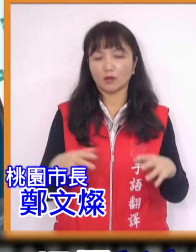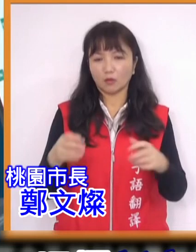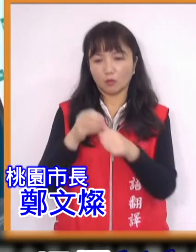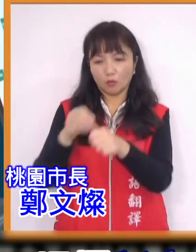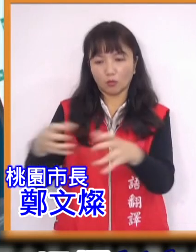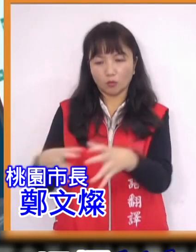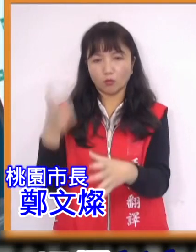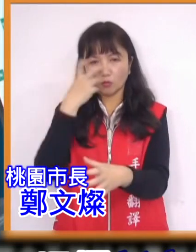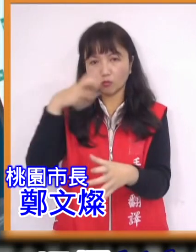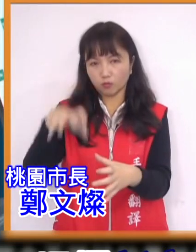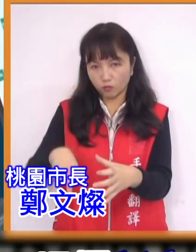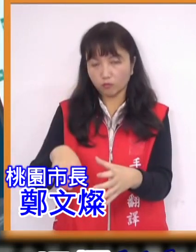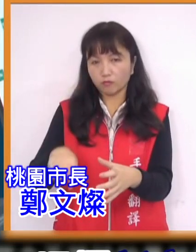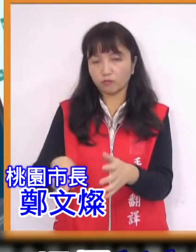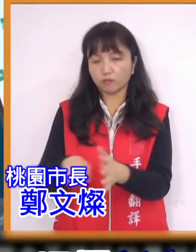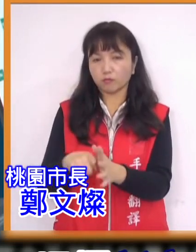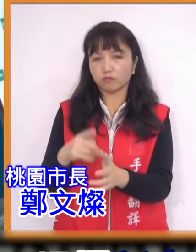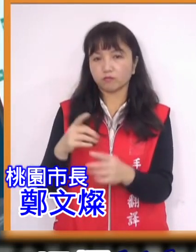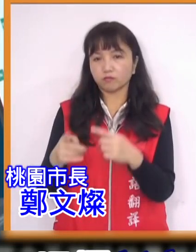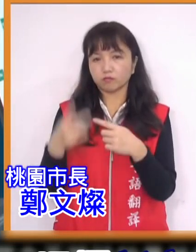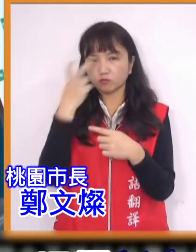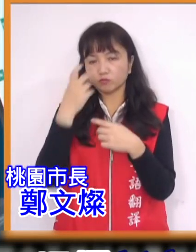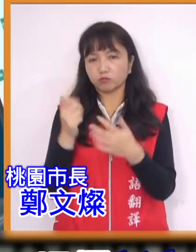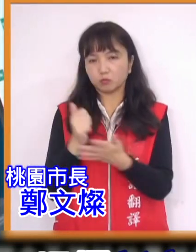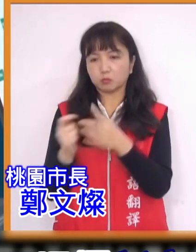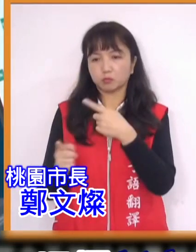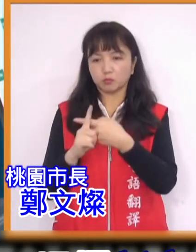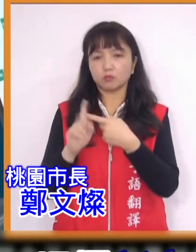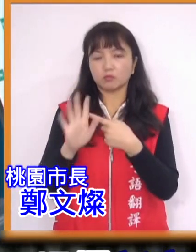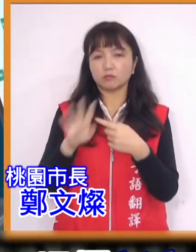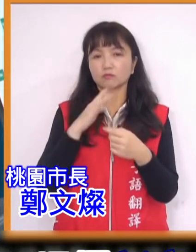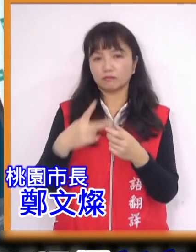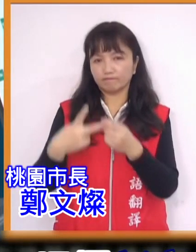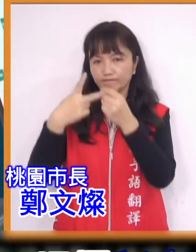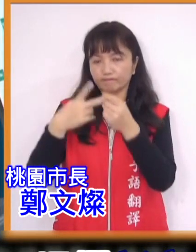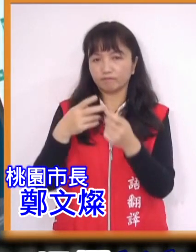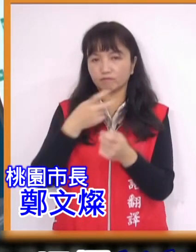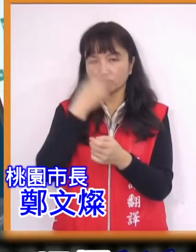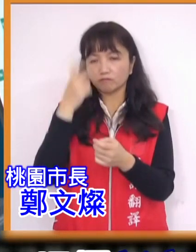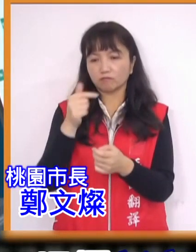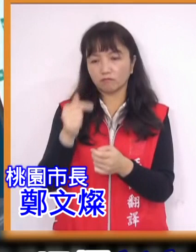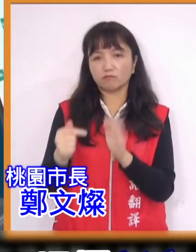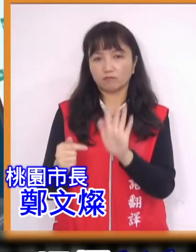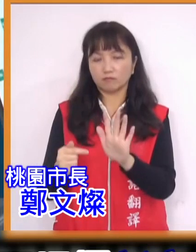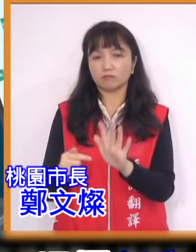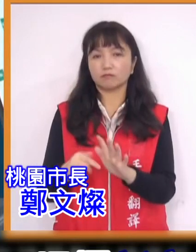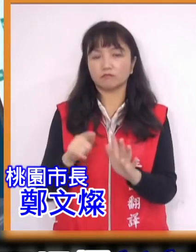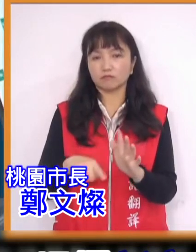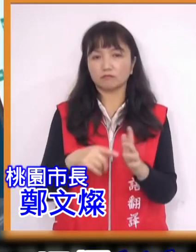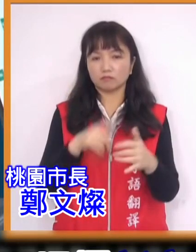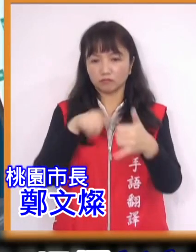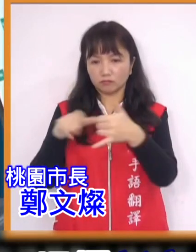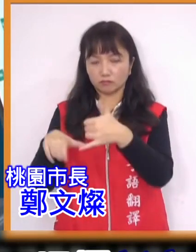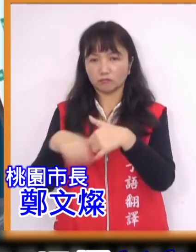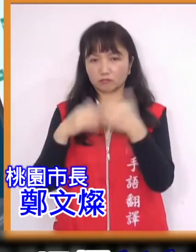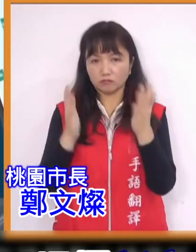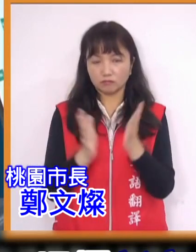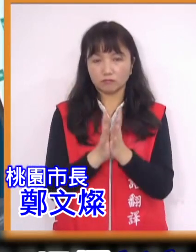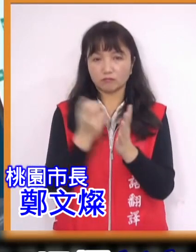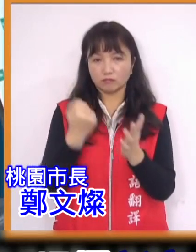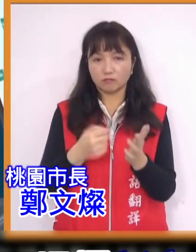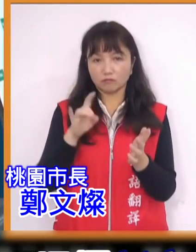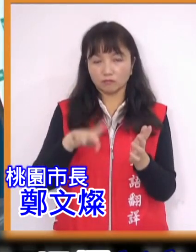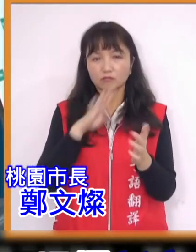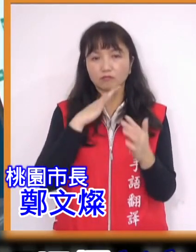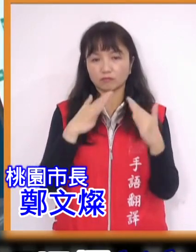疫所，那么裁剪确诊，哦，这是二裁确诊，哦，基本上今天所有的个案都是在